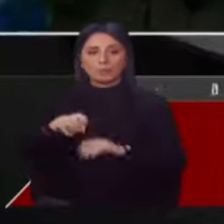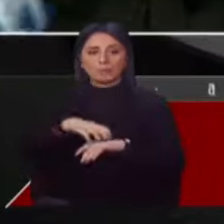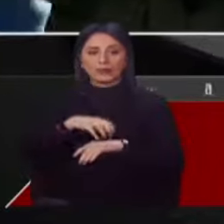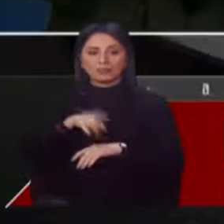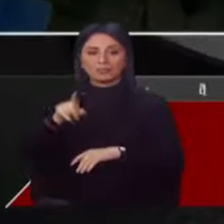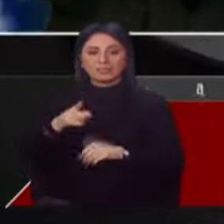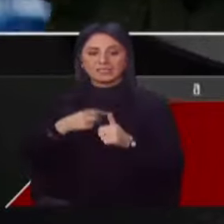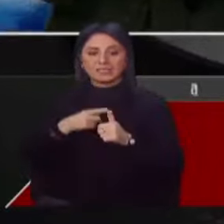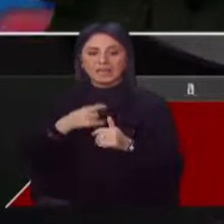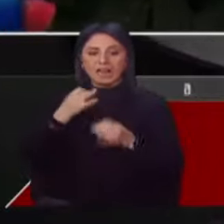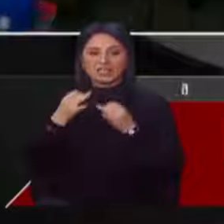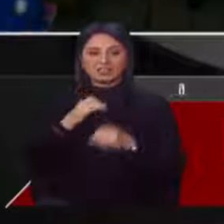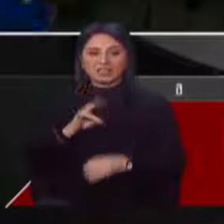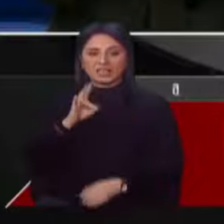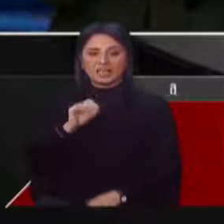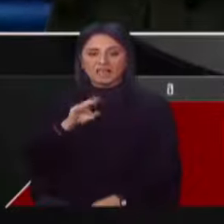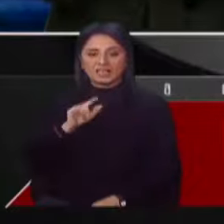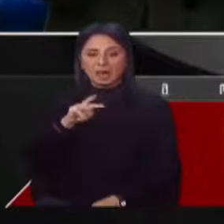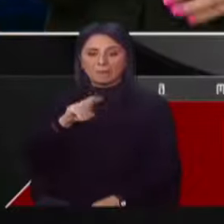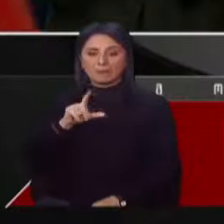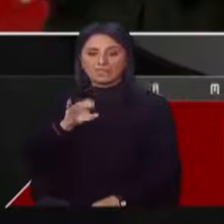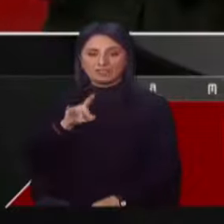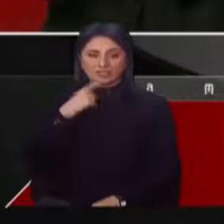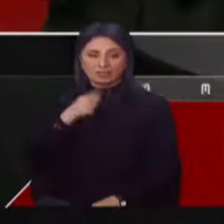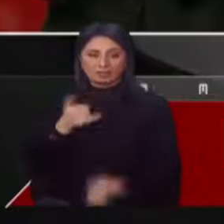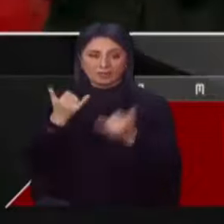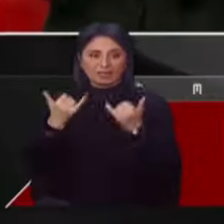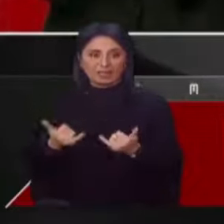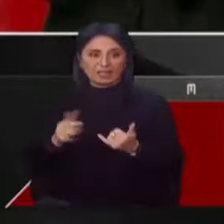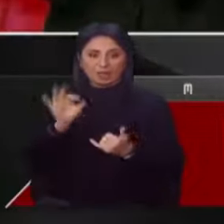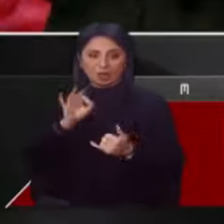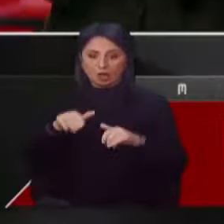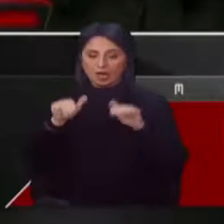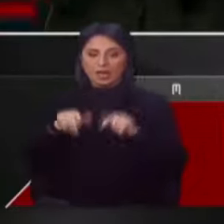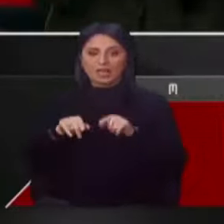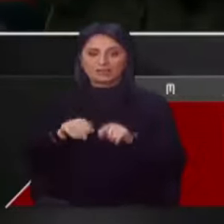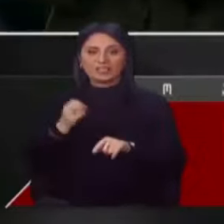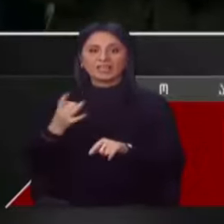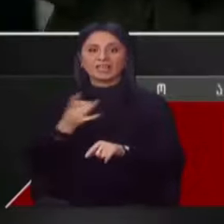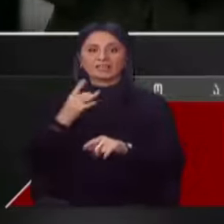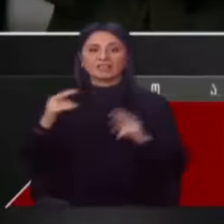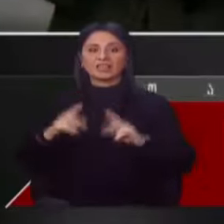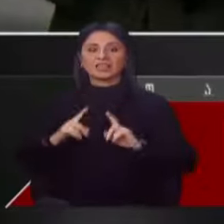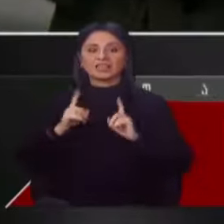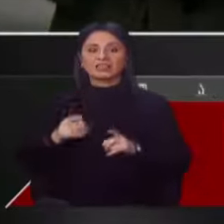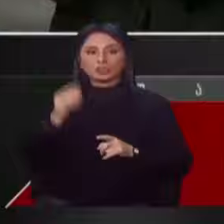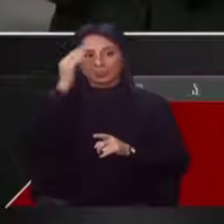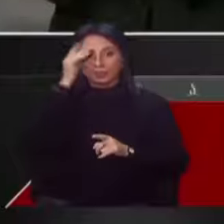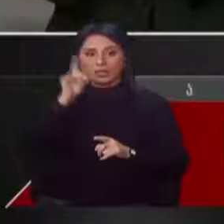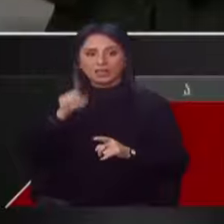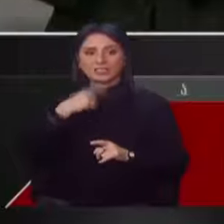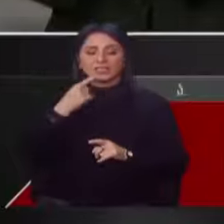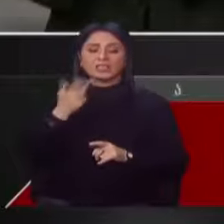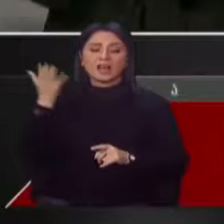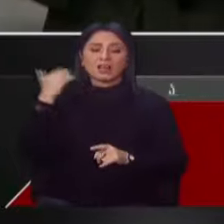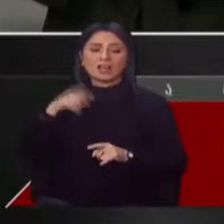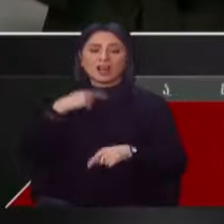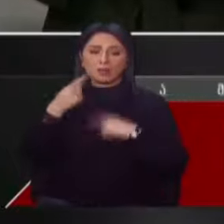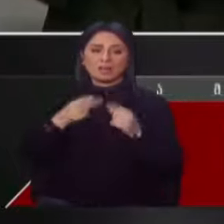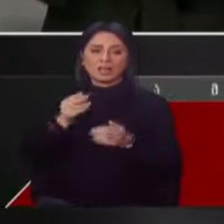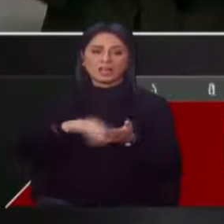მისი სახელით ისაუბრა ნათია მეზრუშულმა და მან განაცხადა, რომ დღეს აღნიშნული გადაწყვეტილებით კიდევ ერთხელ დადასტურდა პოზიცია, რასაც ისინი ამდენი ხნის